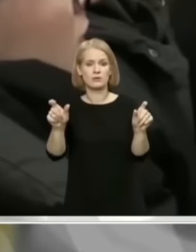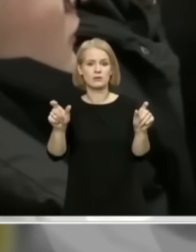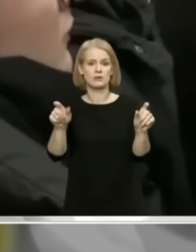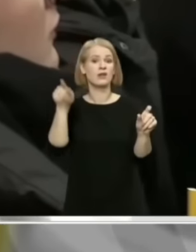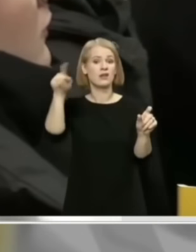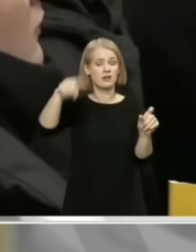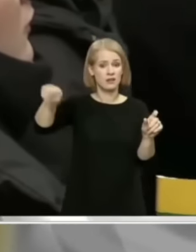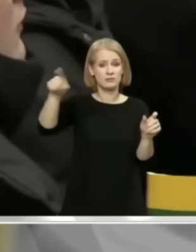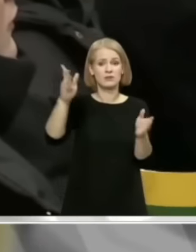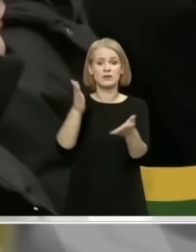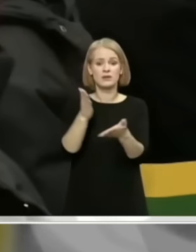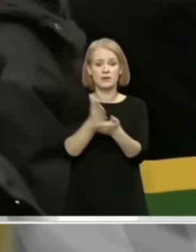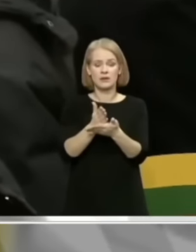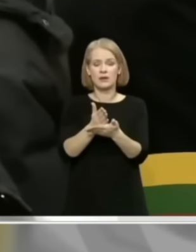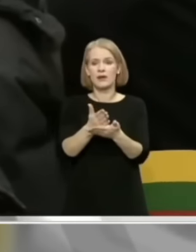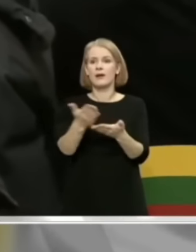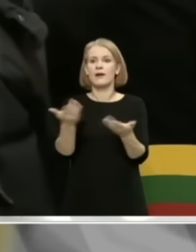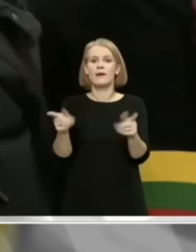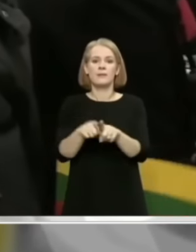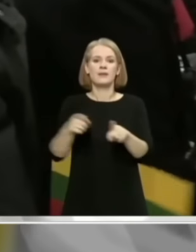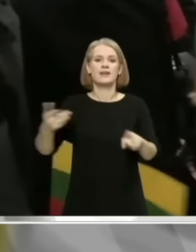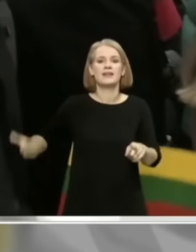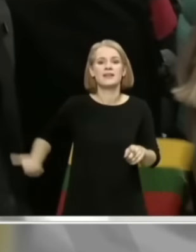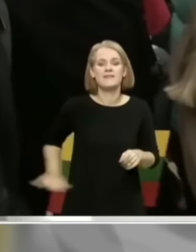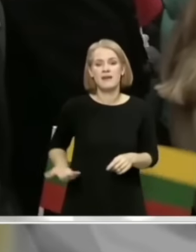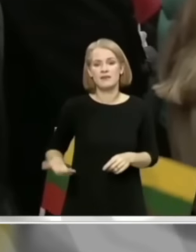gyvenimo ir mirties prasmė.